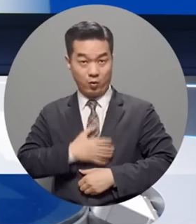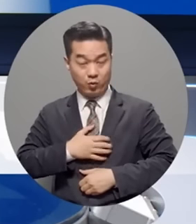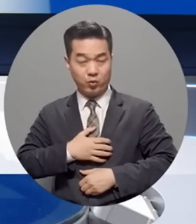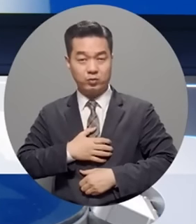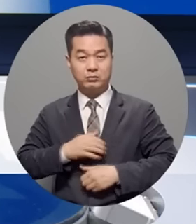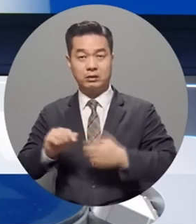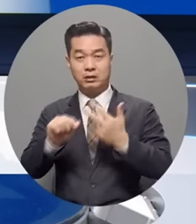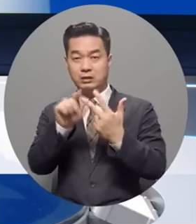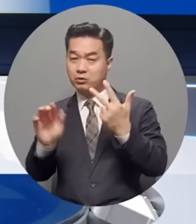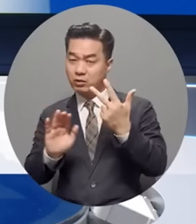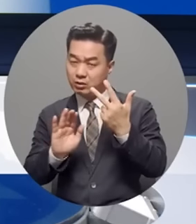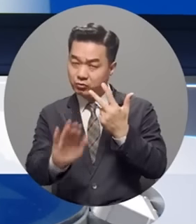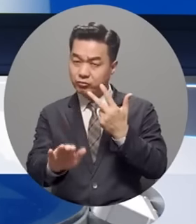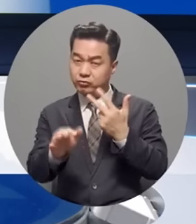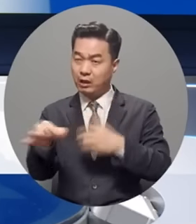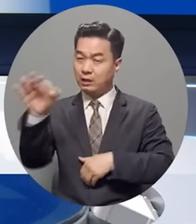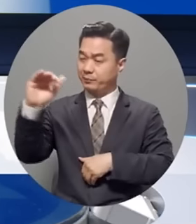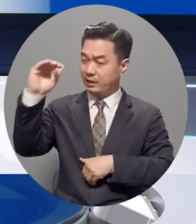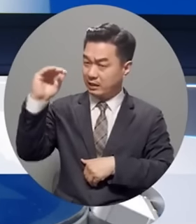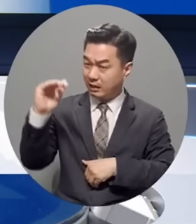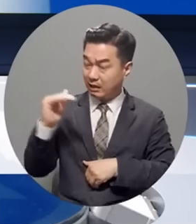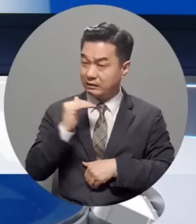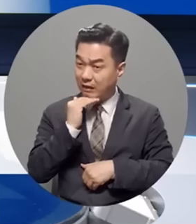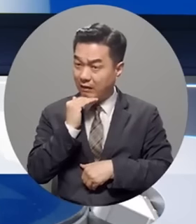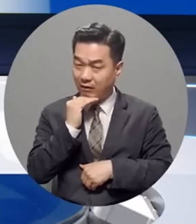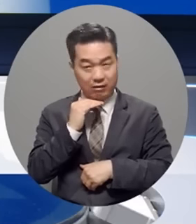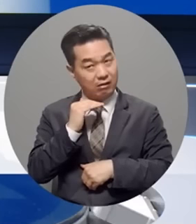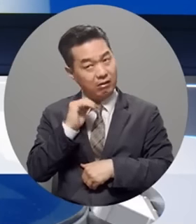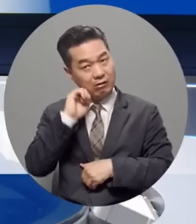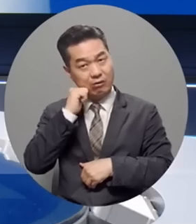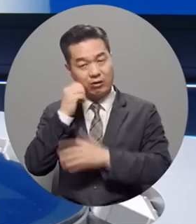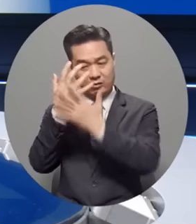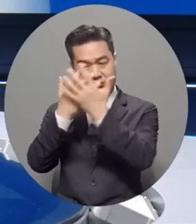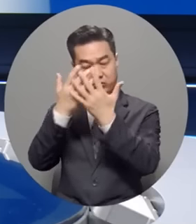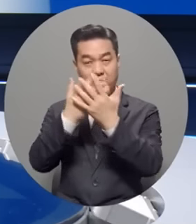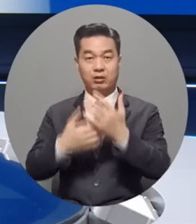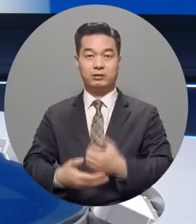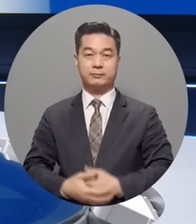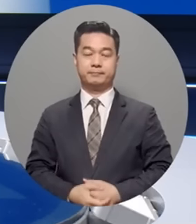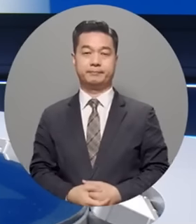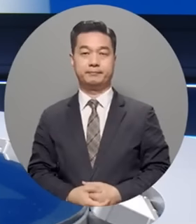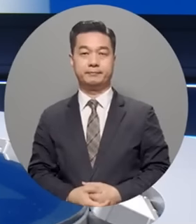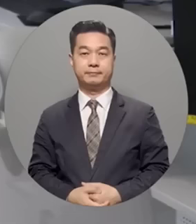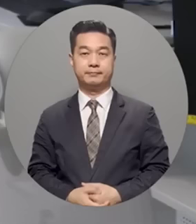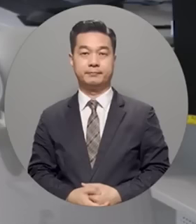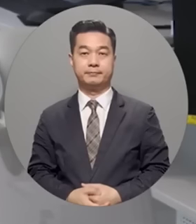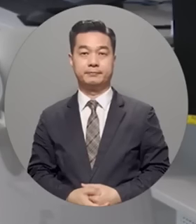알았던 금리 인하도 이제는 장담하기 어렵게 됐습니다. 먼저 김현지 기자가 보도합니다.